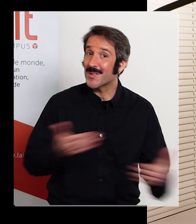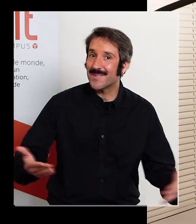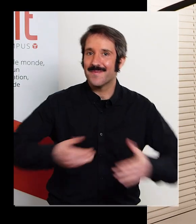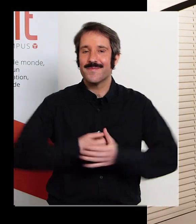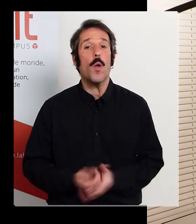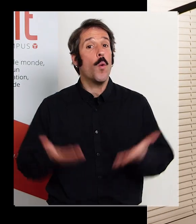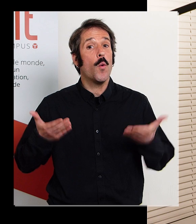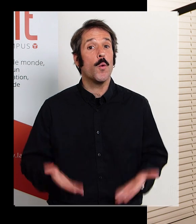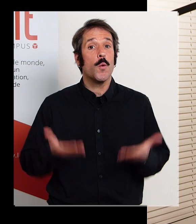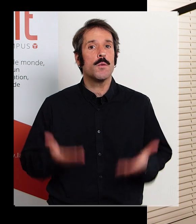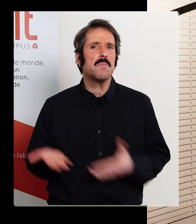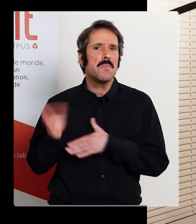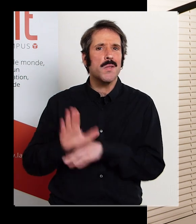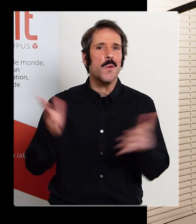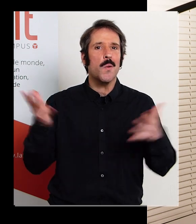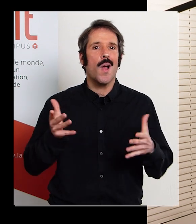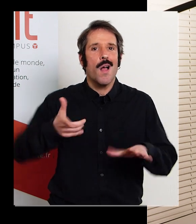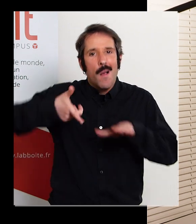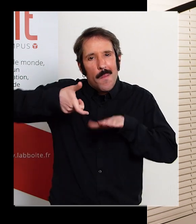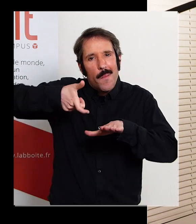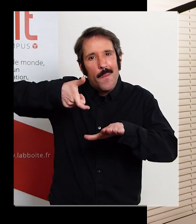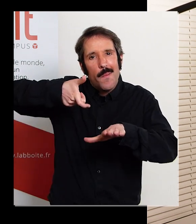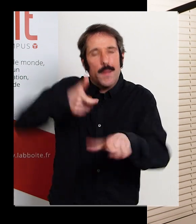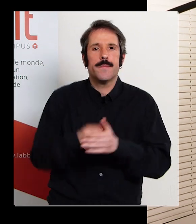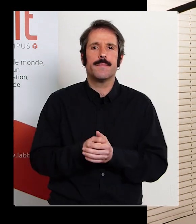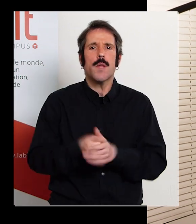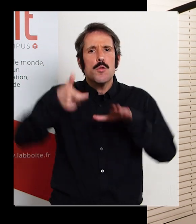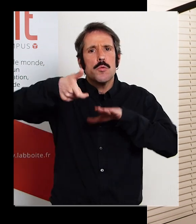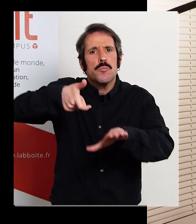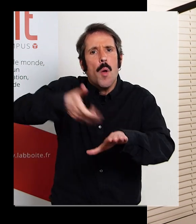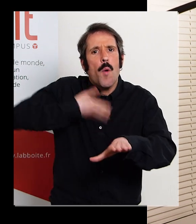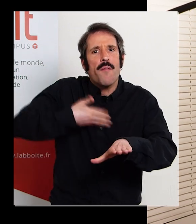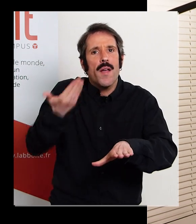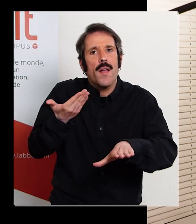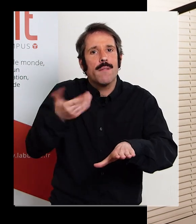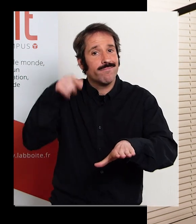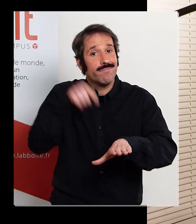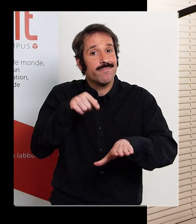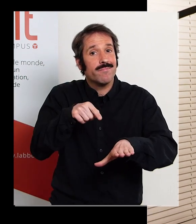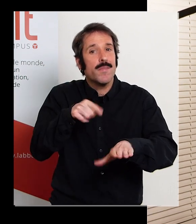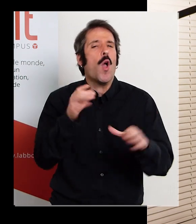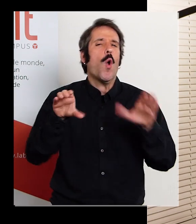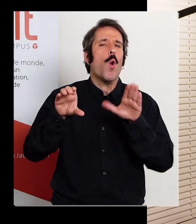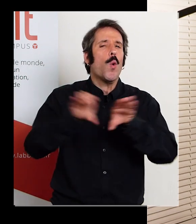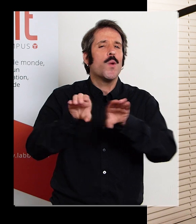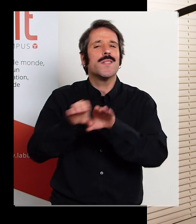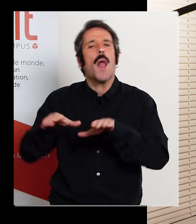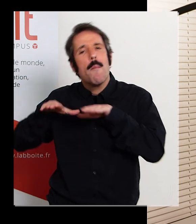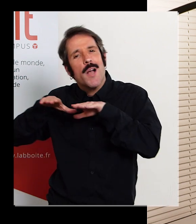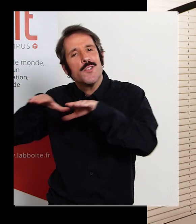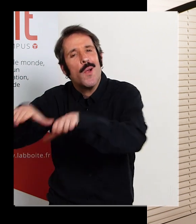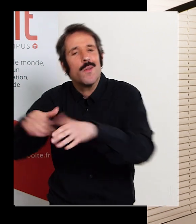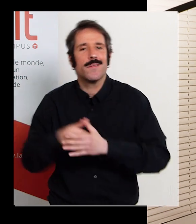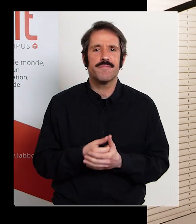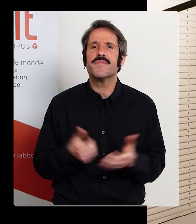Bonjour à tout le monde. Aujourd'hui, on va vous présenter la surjeteuse. La surjeteuse, à quoi ça sert? La surjeteuse est une cousine de la machine